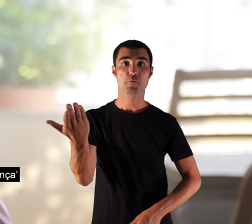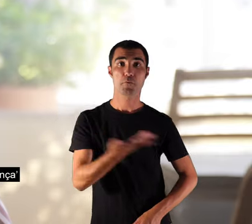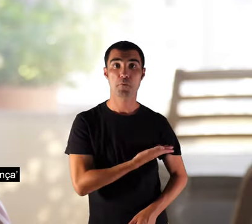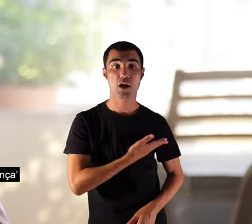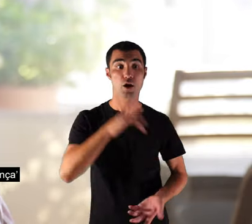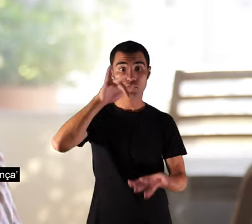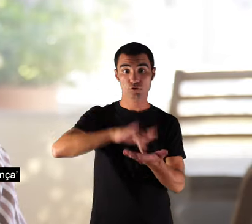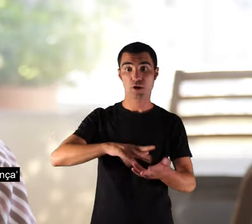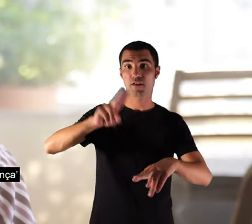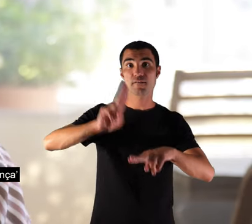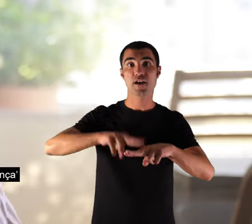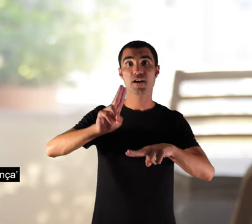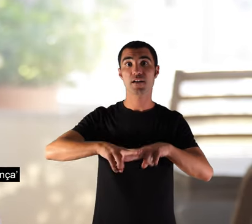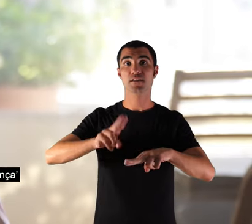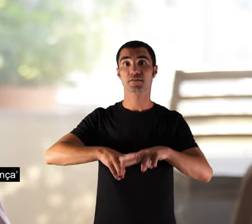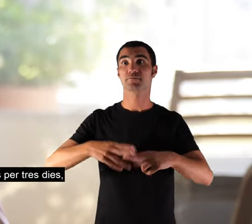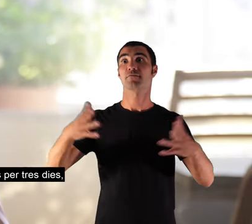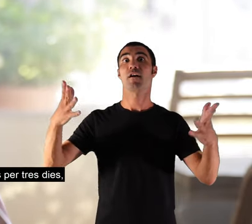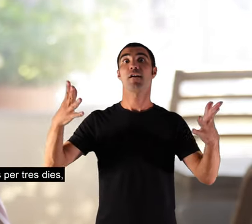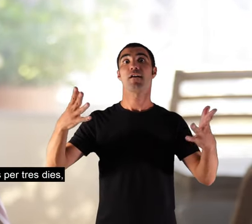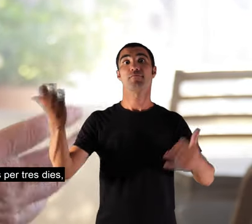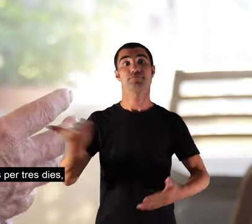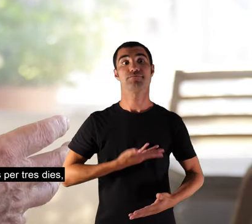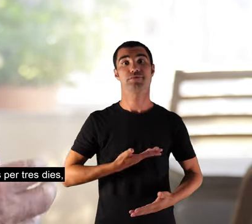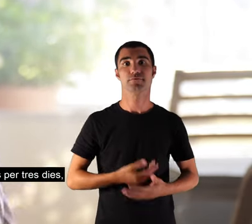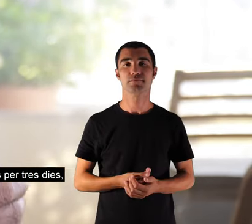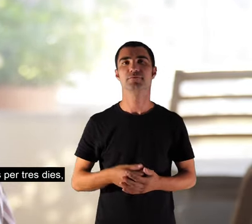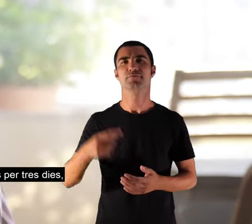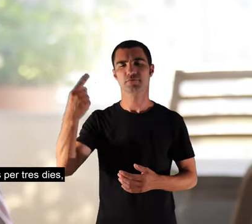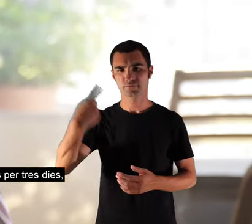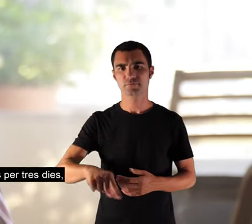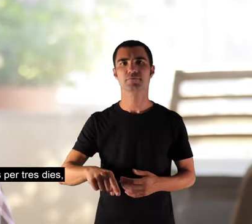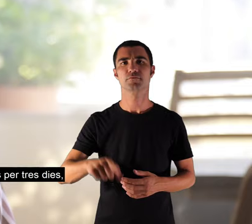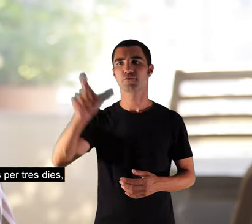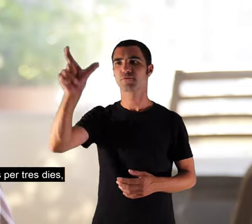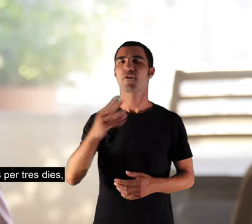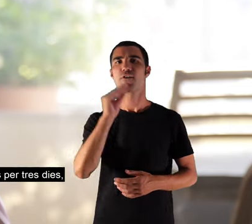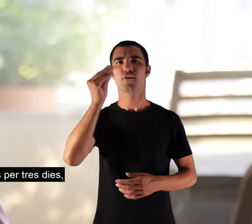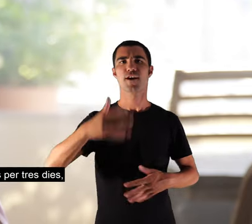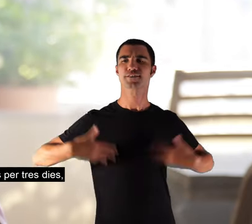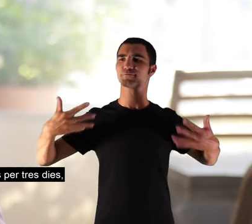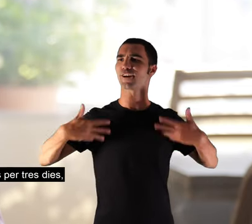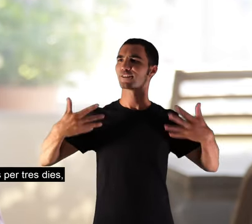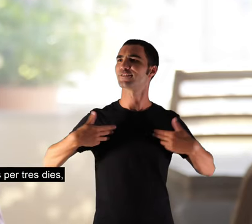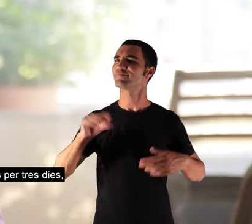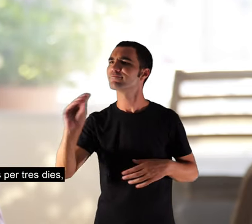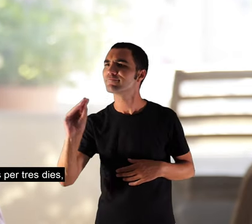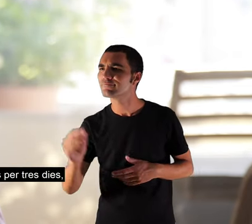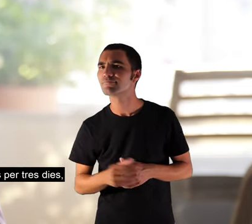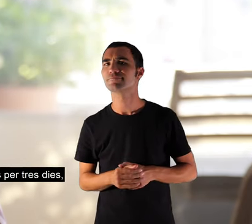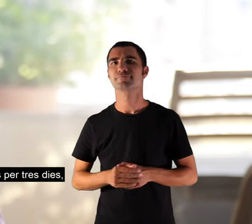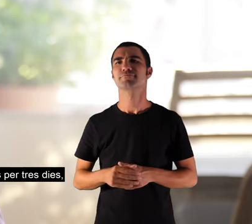les festes, sí. I hi havia un jove, molt conegut, i li vaig dir, mam, me passa